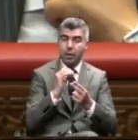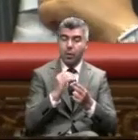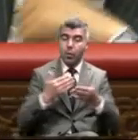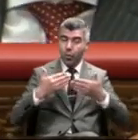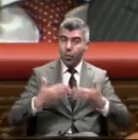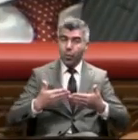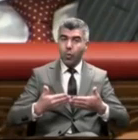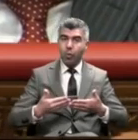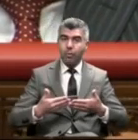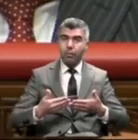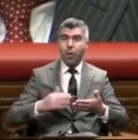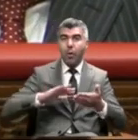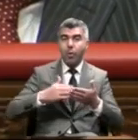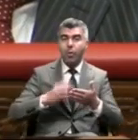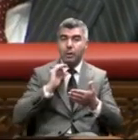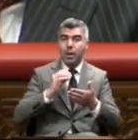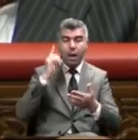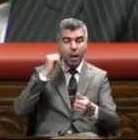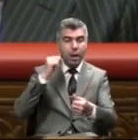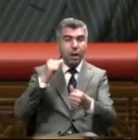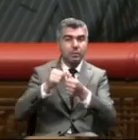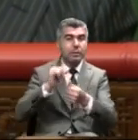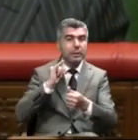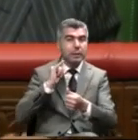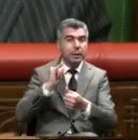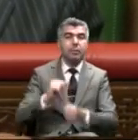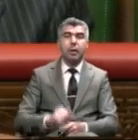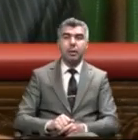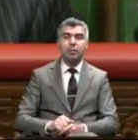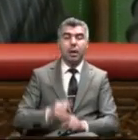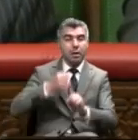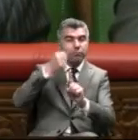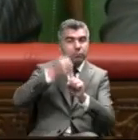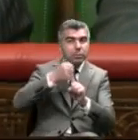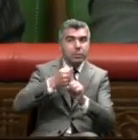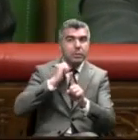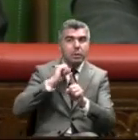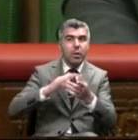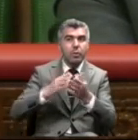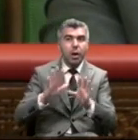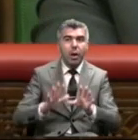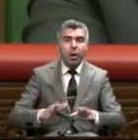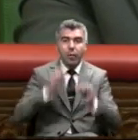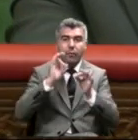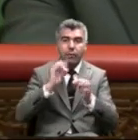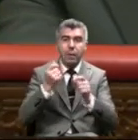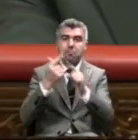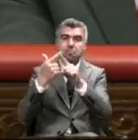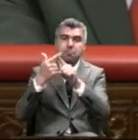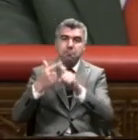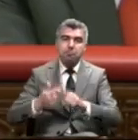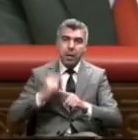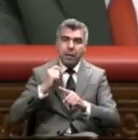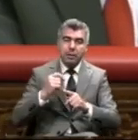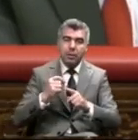اليوم تثبيتها وترصيدها من خلال مواصله مجهود استعاده الهوامش الماليه